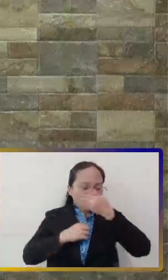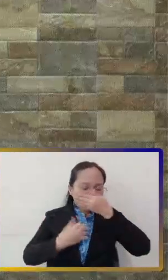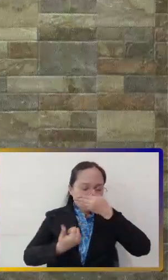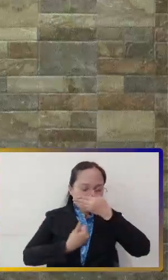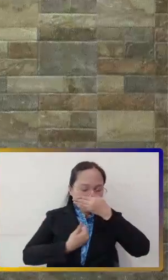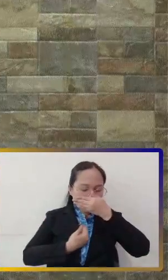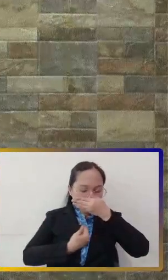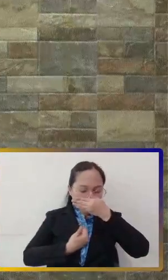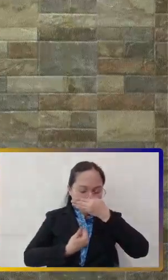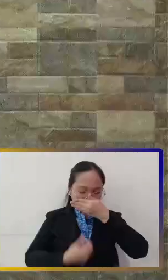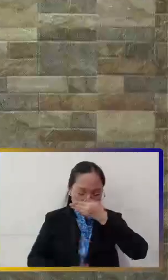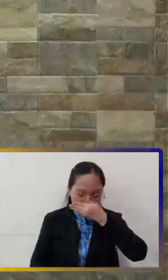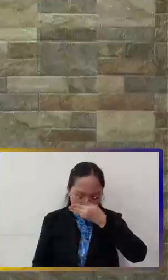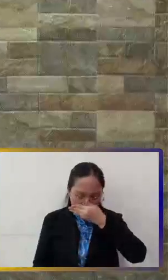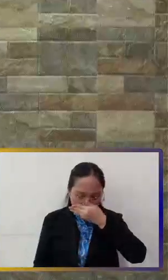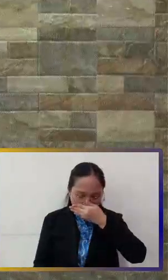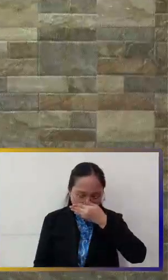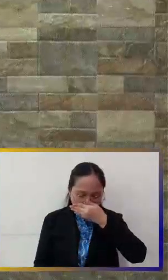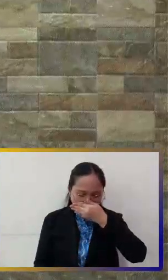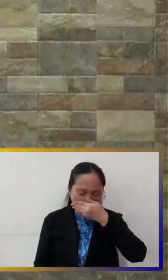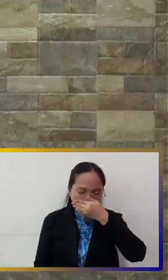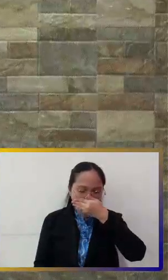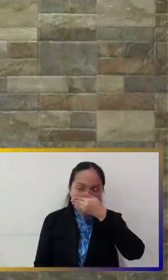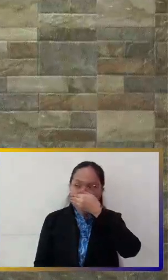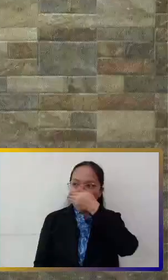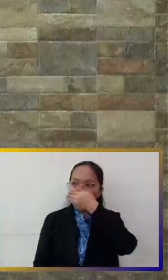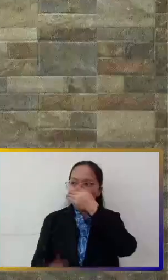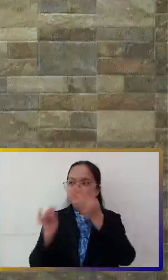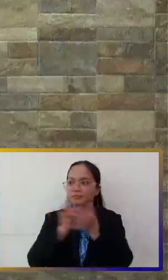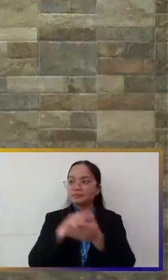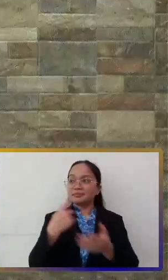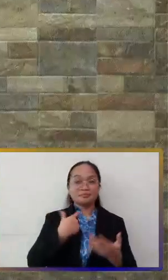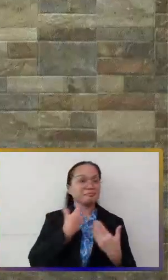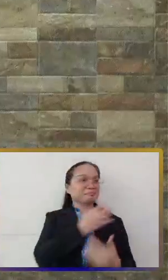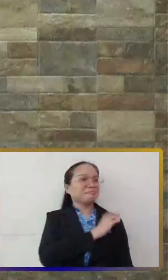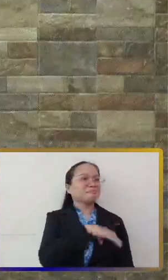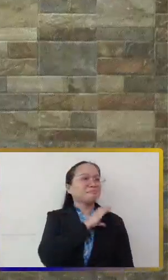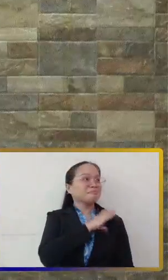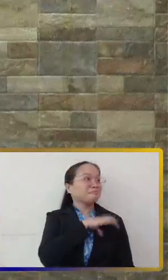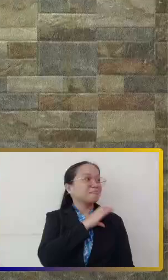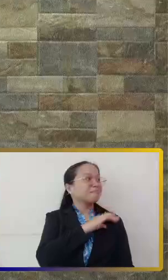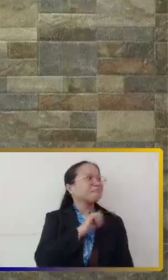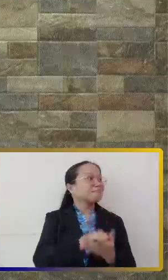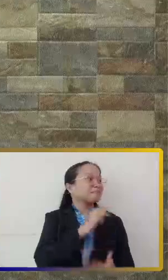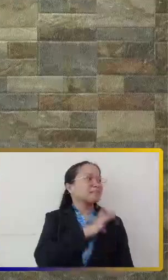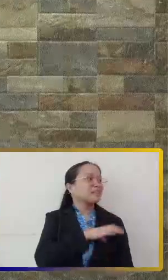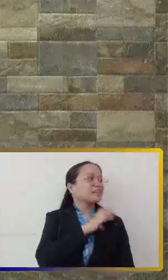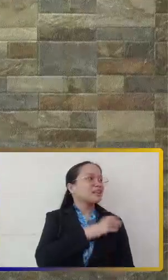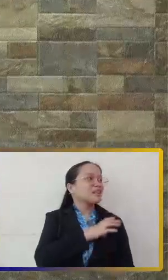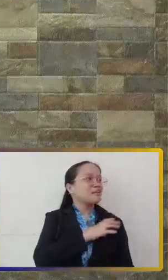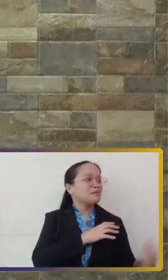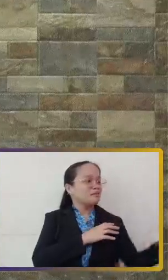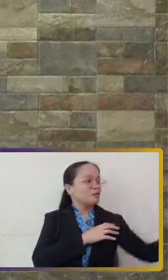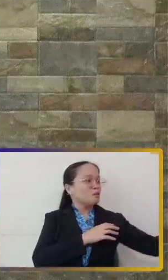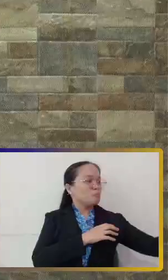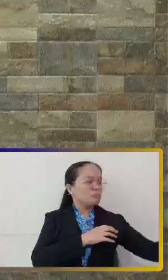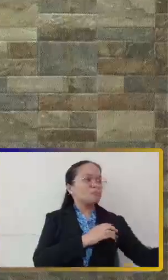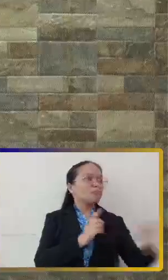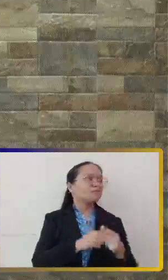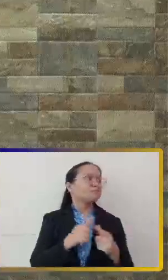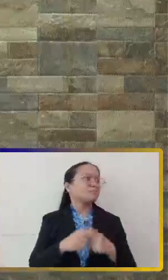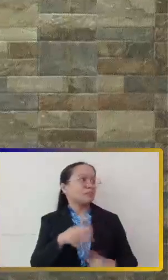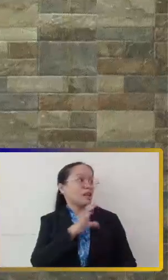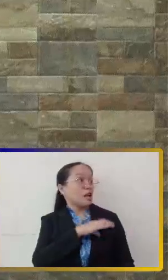May is, you understand, yung character niya na yun, yun ay hindi intended para sa kalabaw, para sa